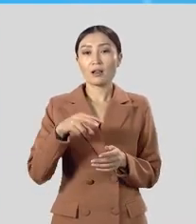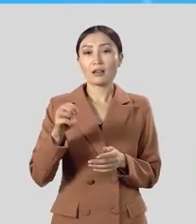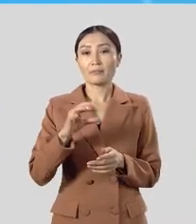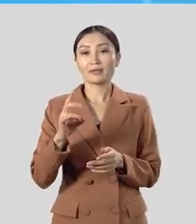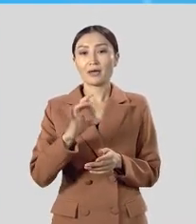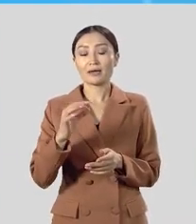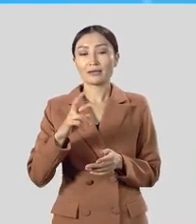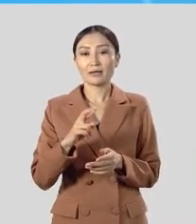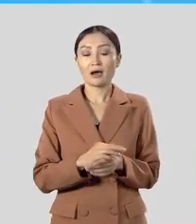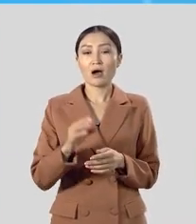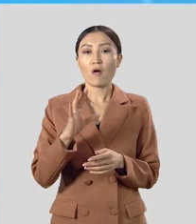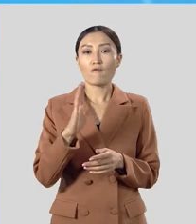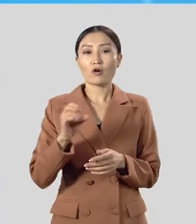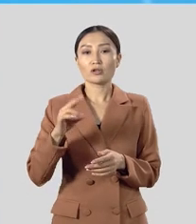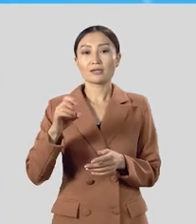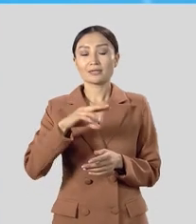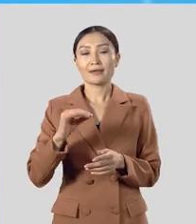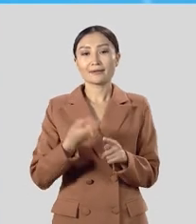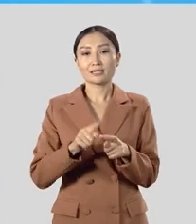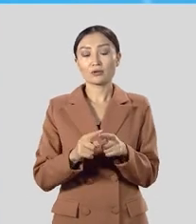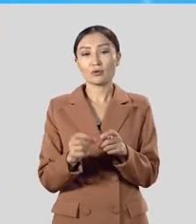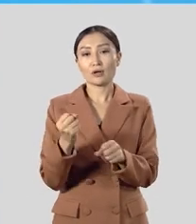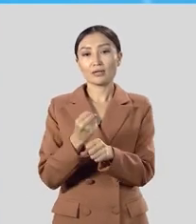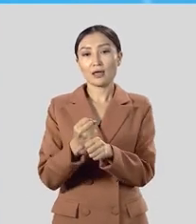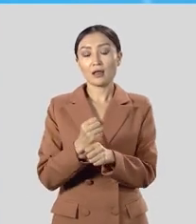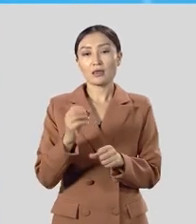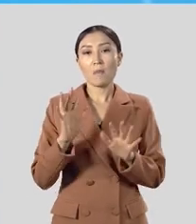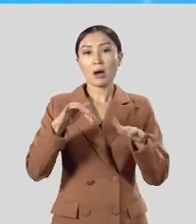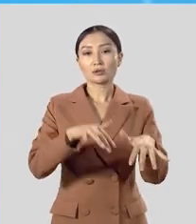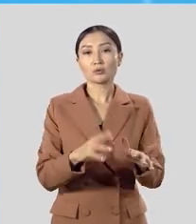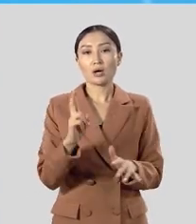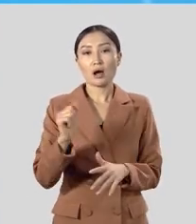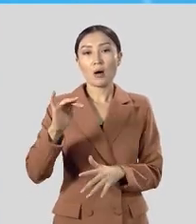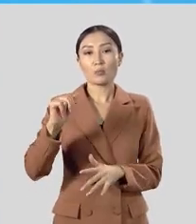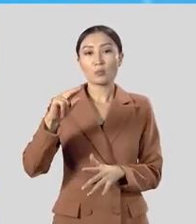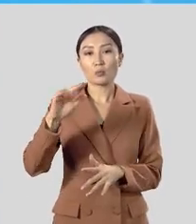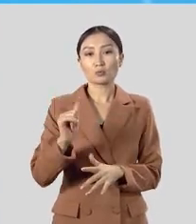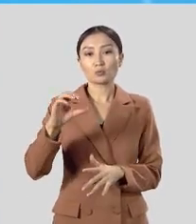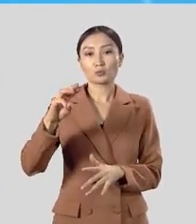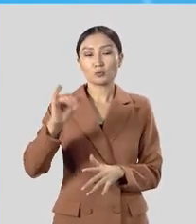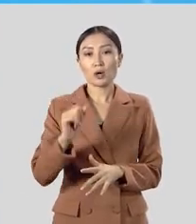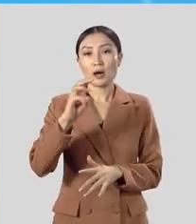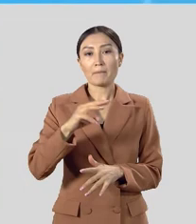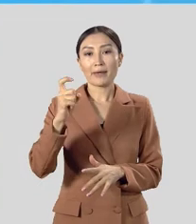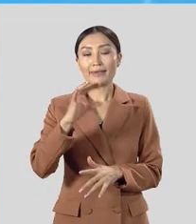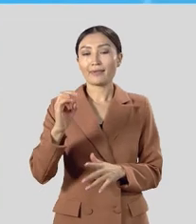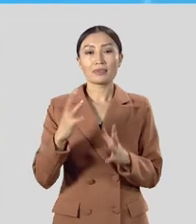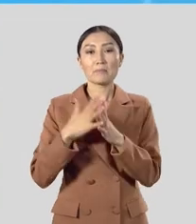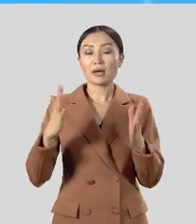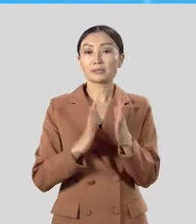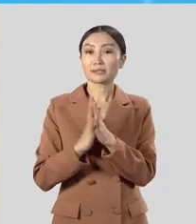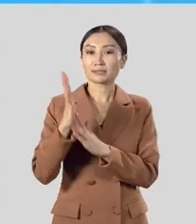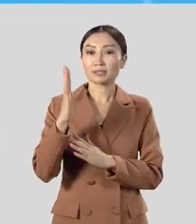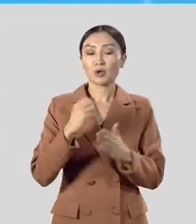Ламинария – бурая водоросль, из которой производят морскую капусту. Мхи – небольшие